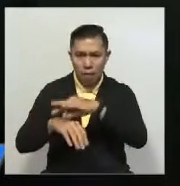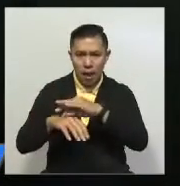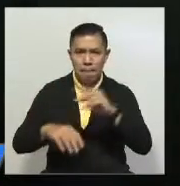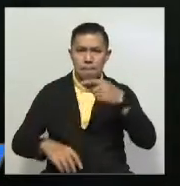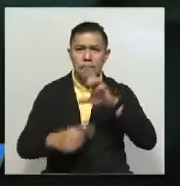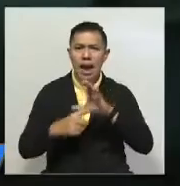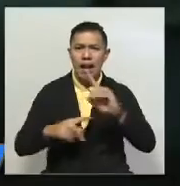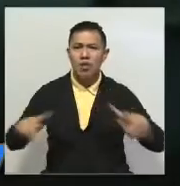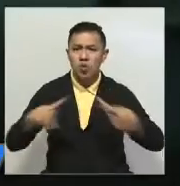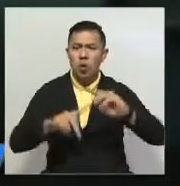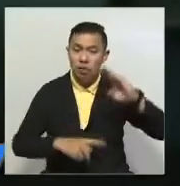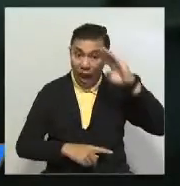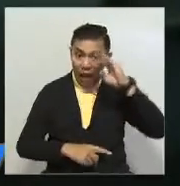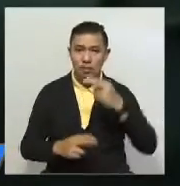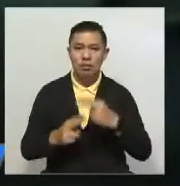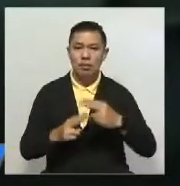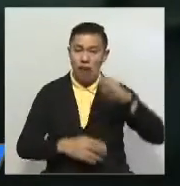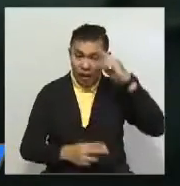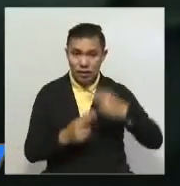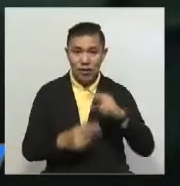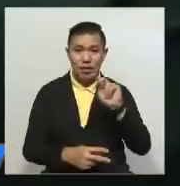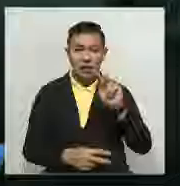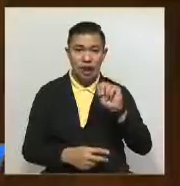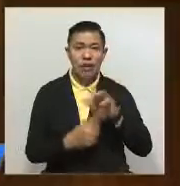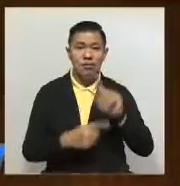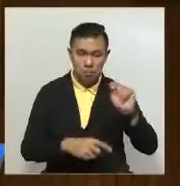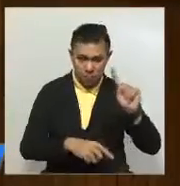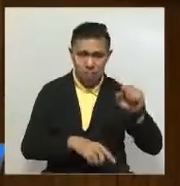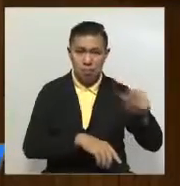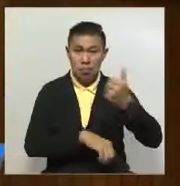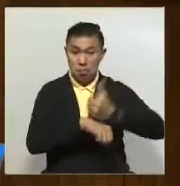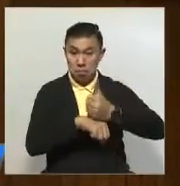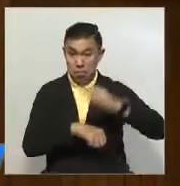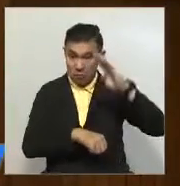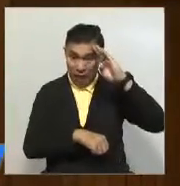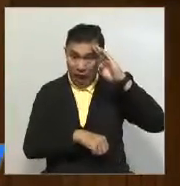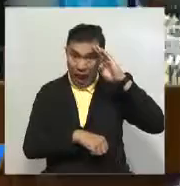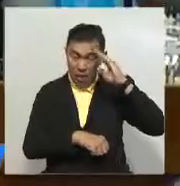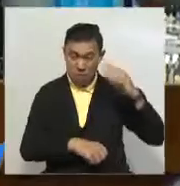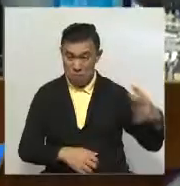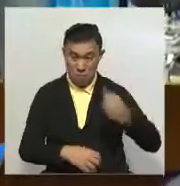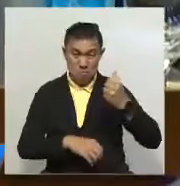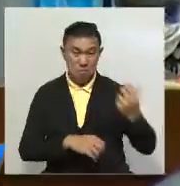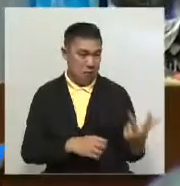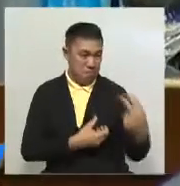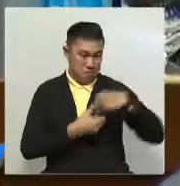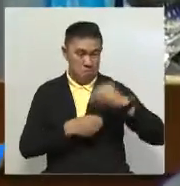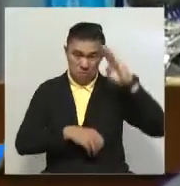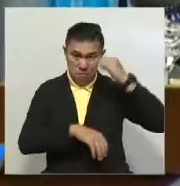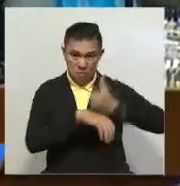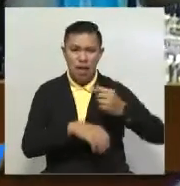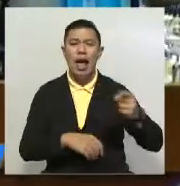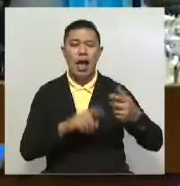งกลาโหมพลเอกณัฐอินทรเจริญตำแหน่งผู้บัญชาการทหารสูงสุดพลเอกพรพิพัฒน์เบญจศ